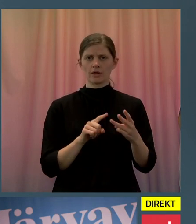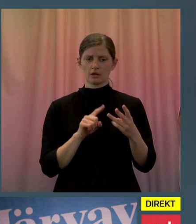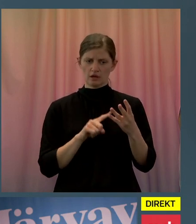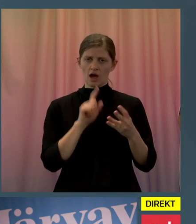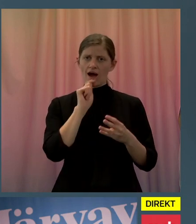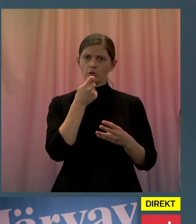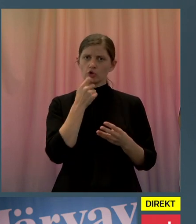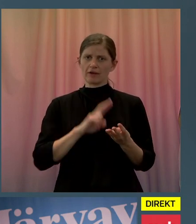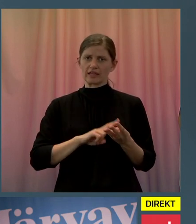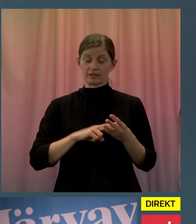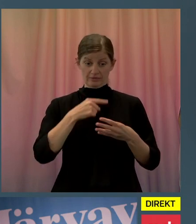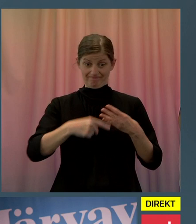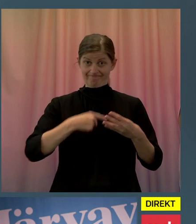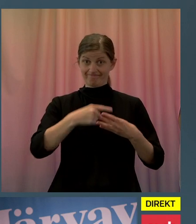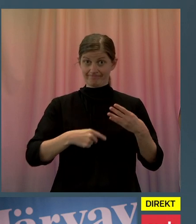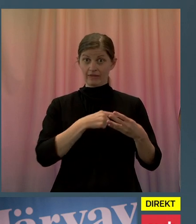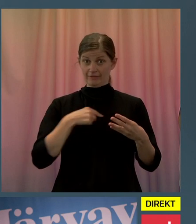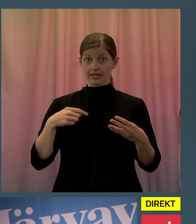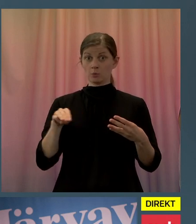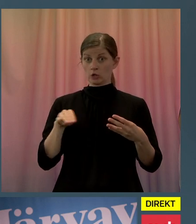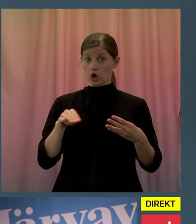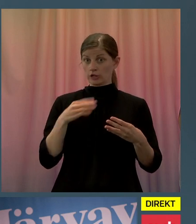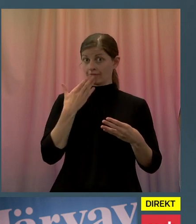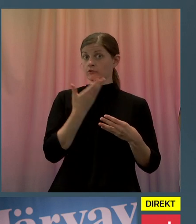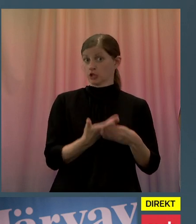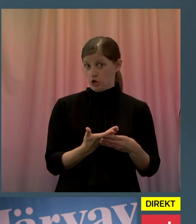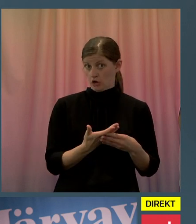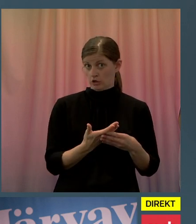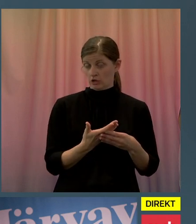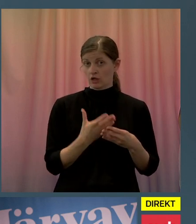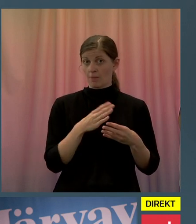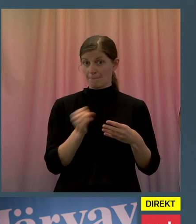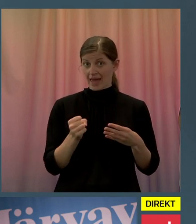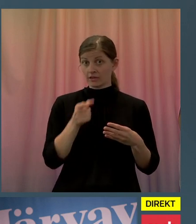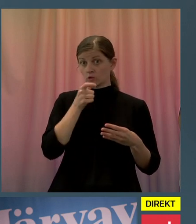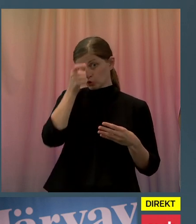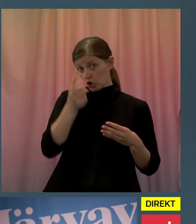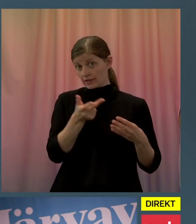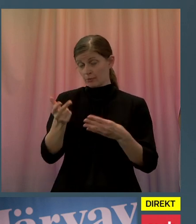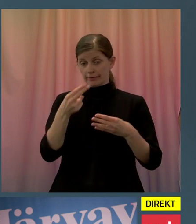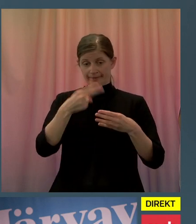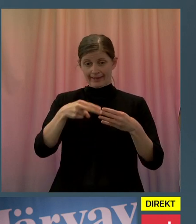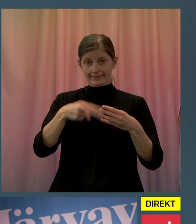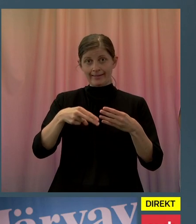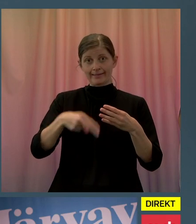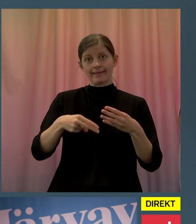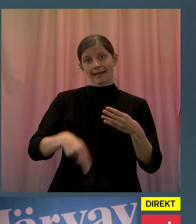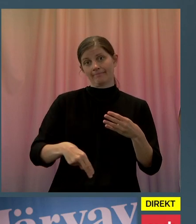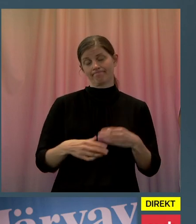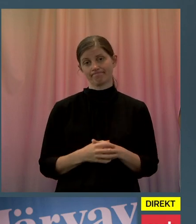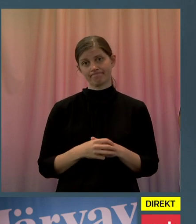vittnen. Allt det här föreslår också Moderaterna. Och allt det här säger Socialdemokraterna nej